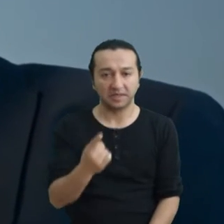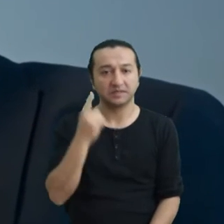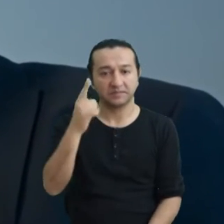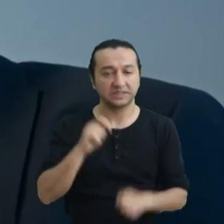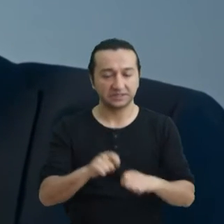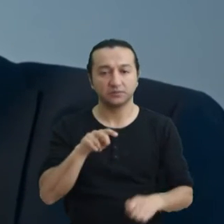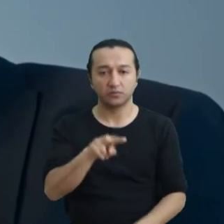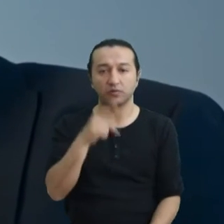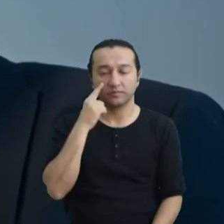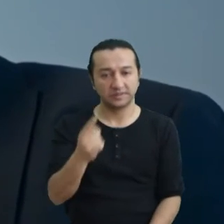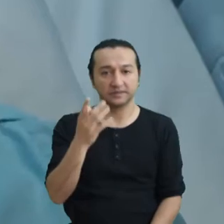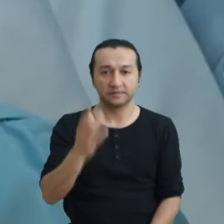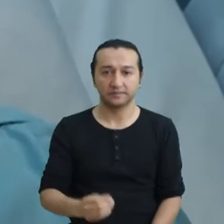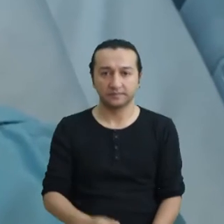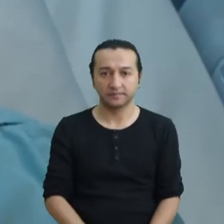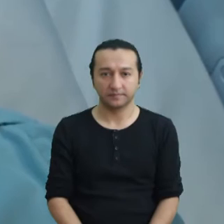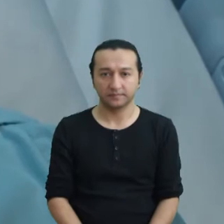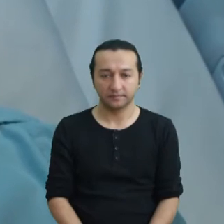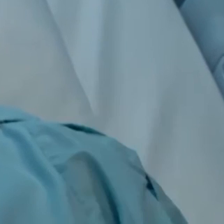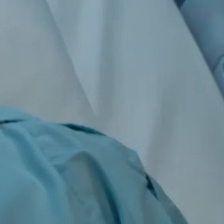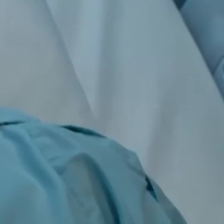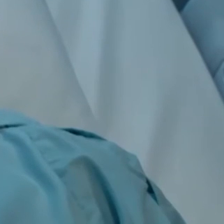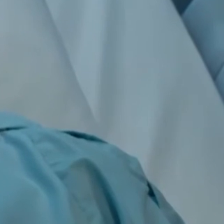Bakacağız bir çaresine.